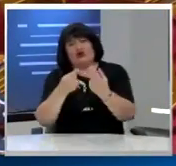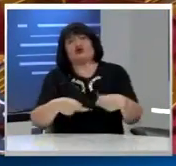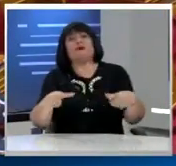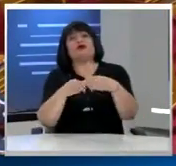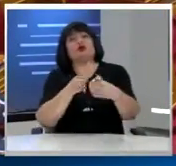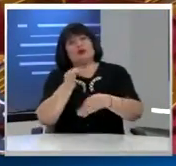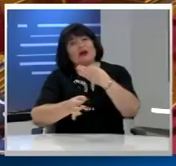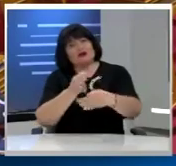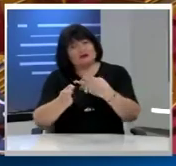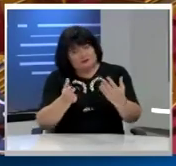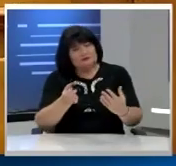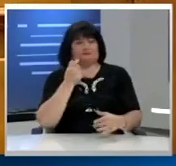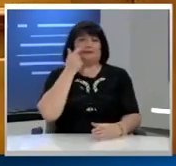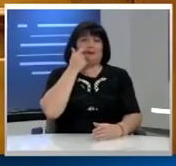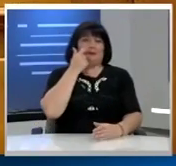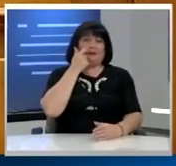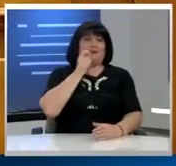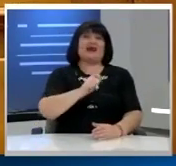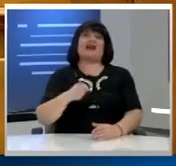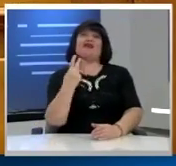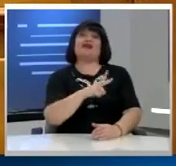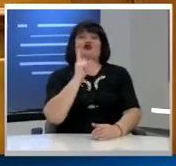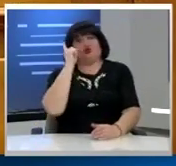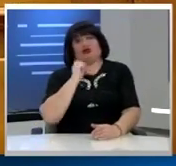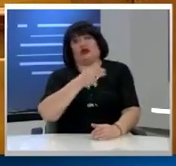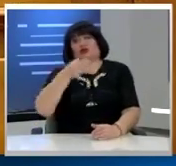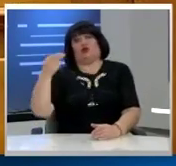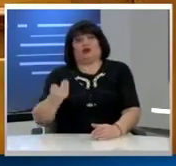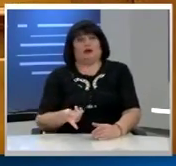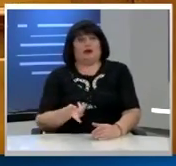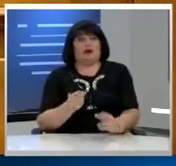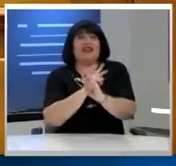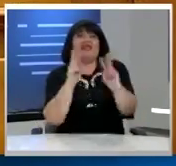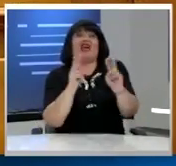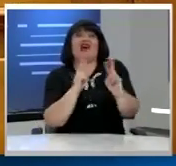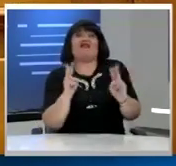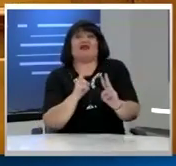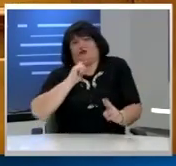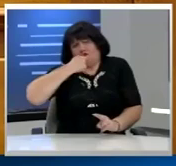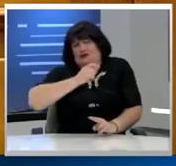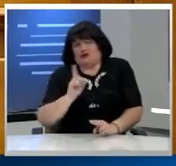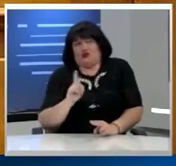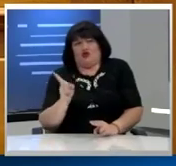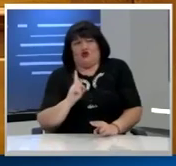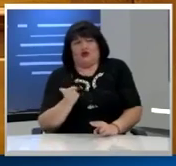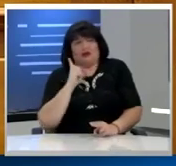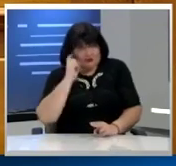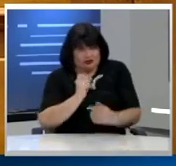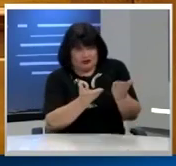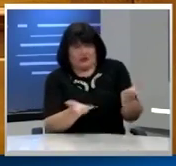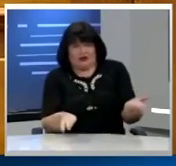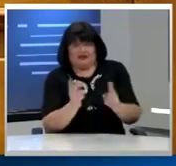Επιτροπής. Βεβαίως το γραφείο σας γνωστό, δεν υπάρχει θέμα, στη διάβια τα βρήκαμε αυτά, δεν είναι τίποτα μυστικά, τα